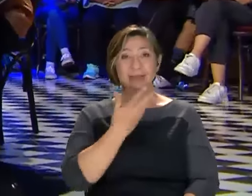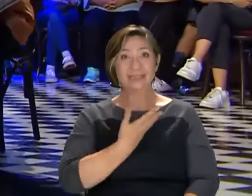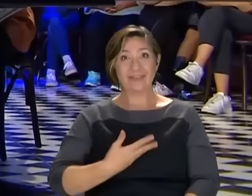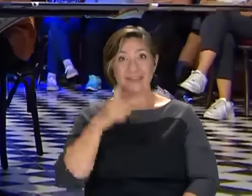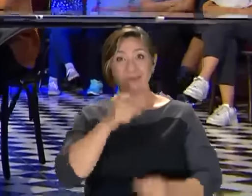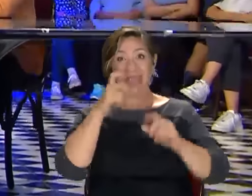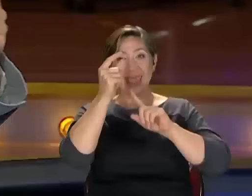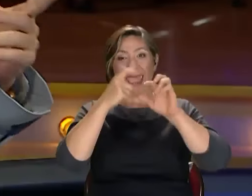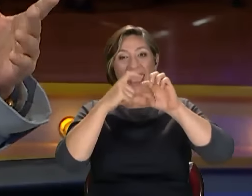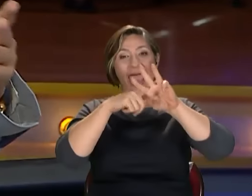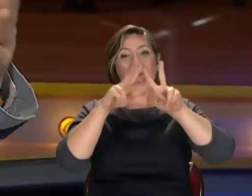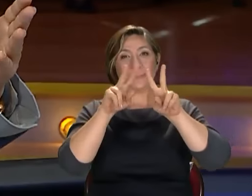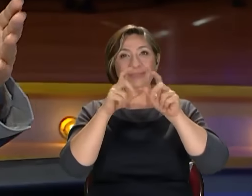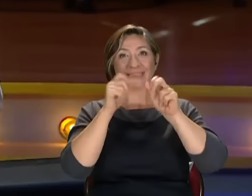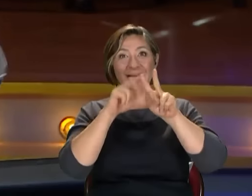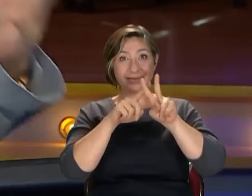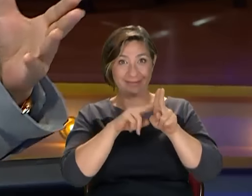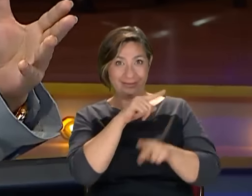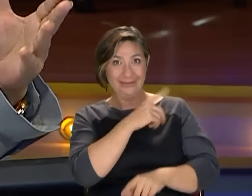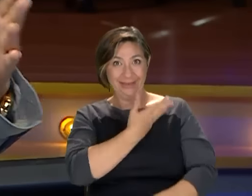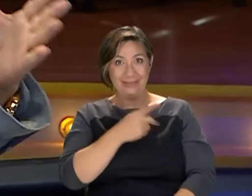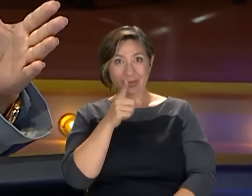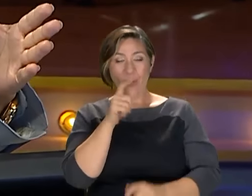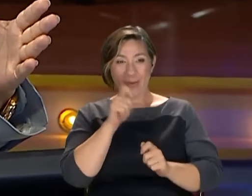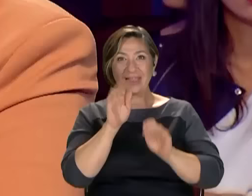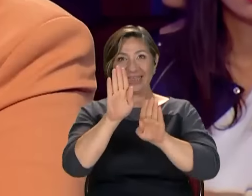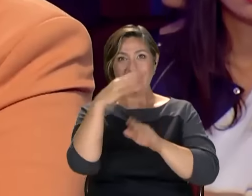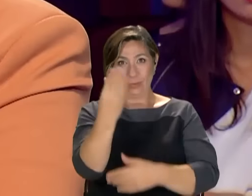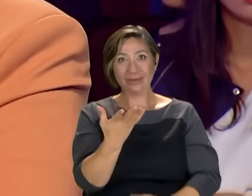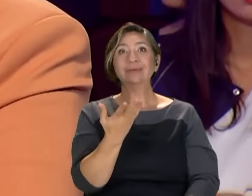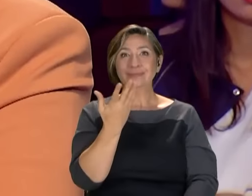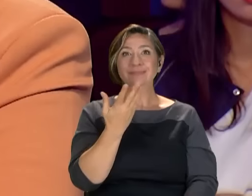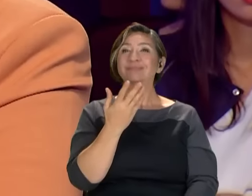Sevdiniz mi İrem Sakın yaptığı şeyi? Tabii. Böyle bir hakikaten oldu. Böyle bir katkısı oldu.